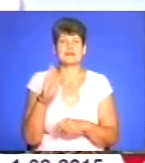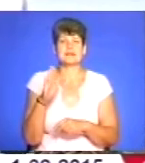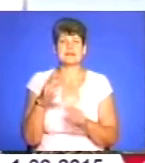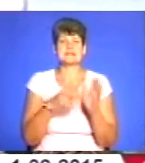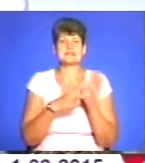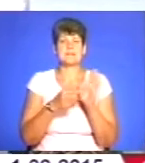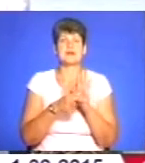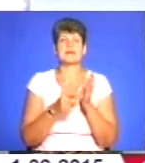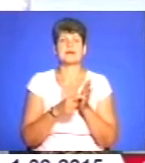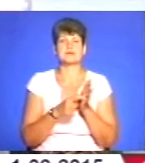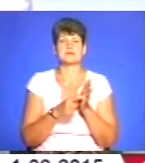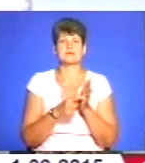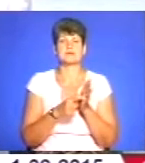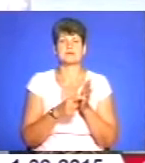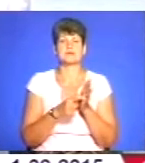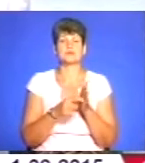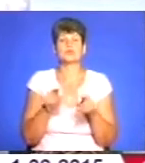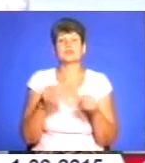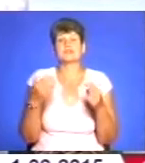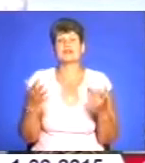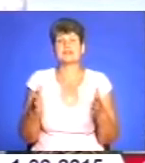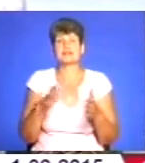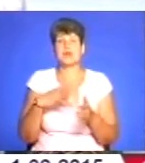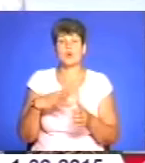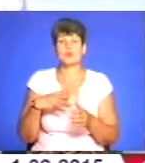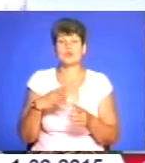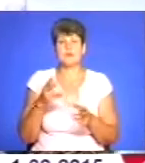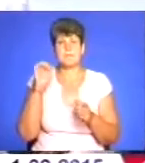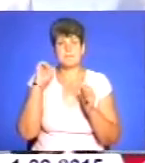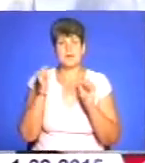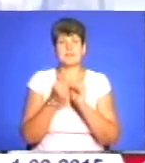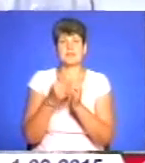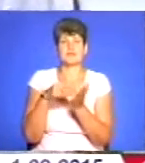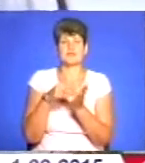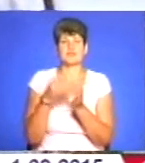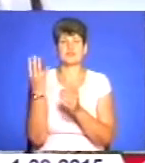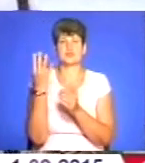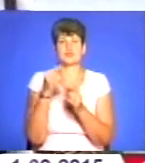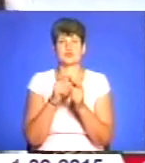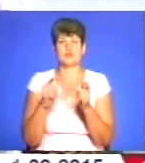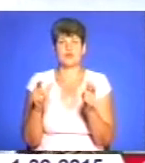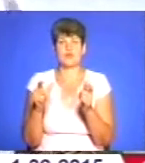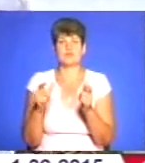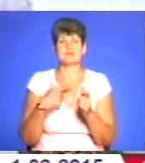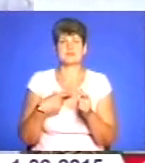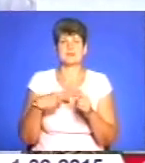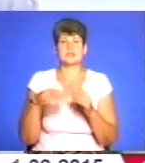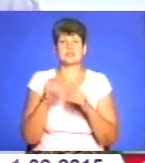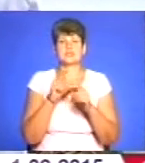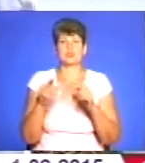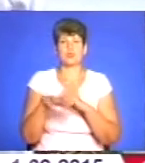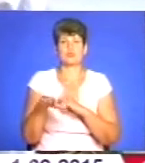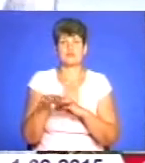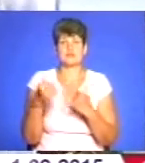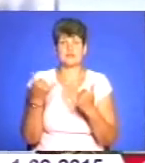семикласника. Так вже трохи неочікувано, ще пам'ятаю, стояв в 4-й школі в себе на шкільному подвір'ї, а зараз